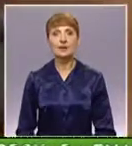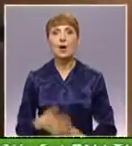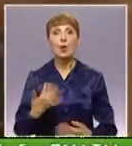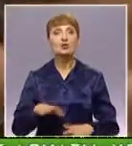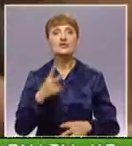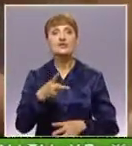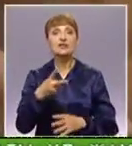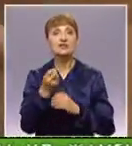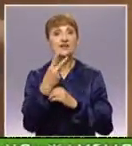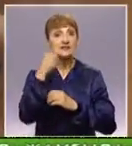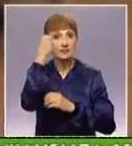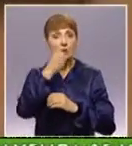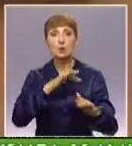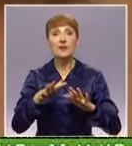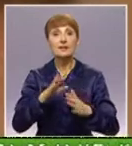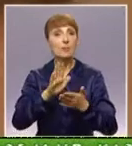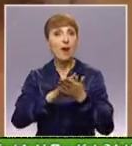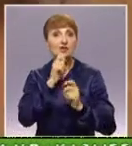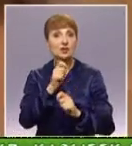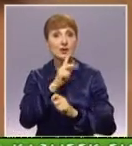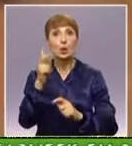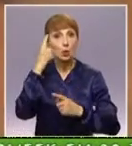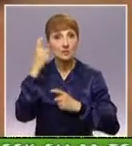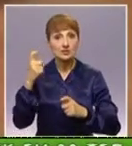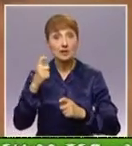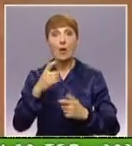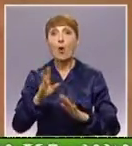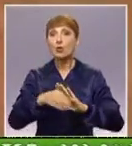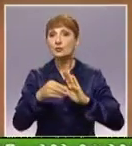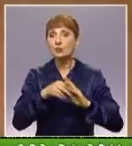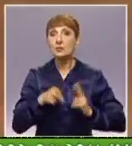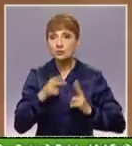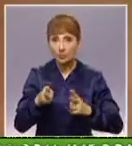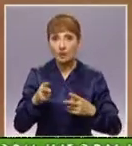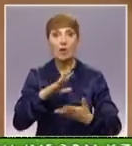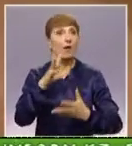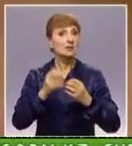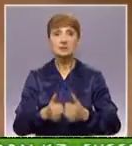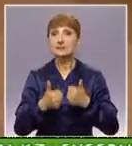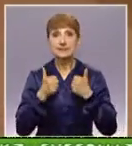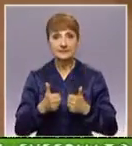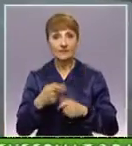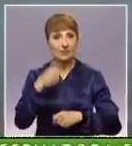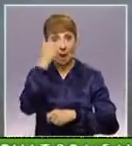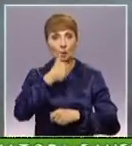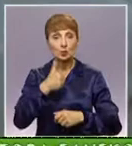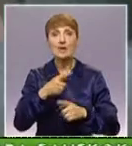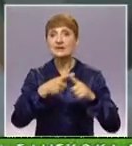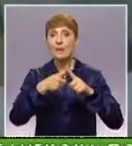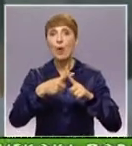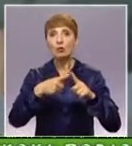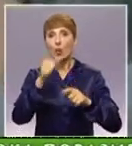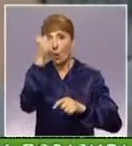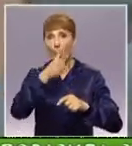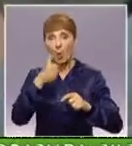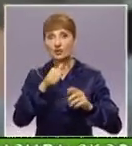Отработанный в 2012 году метод поощрения информаторов, заявивших о коррупционных преступлениях, оказался действенным. В этом году за полгода 10